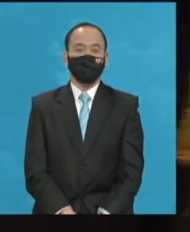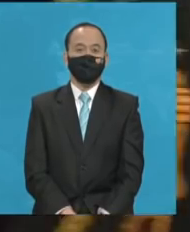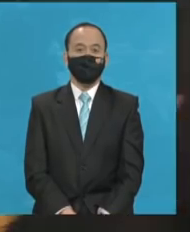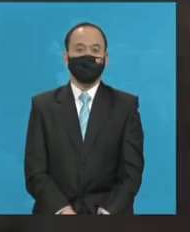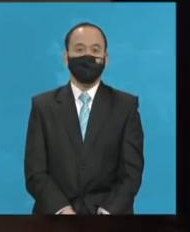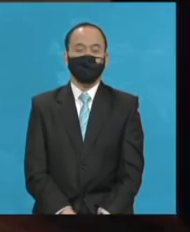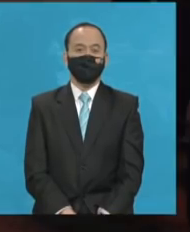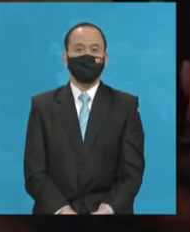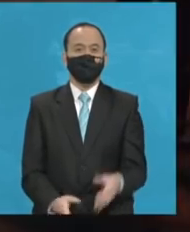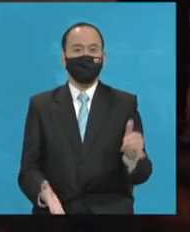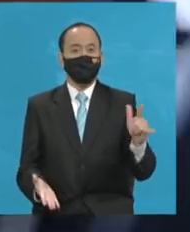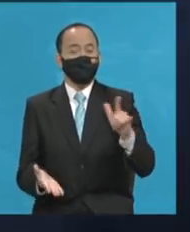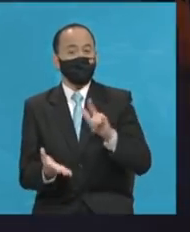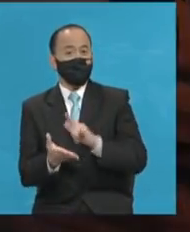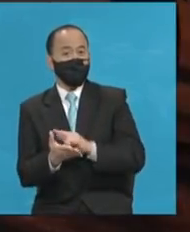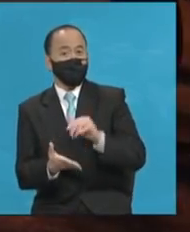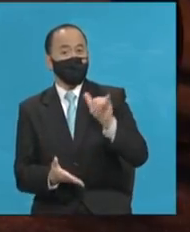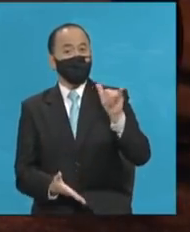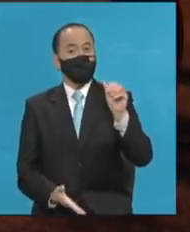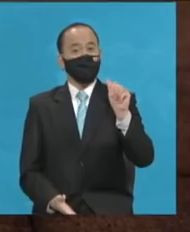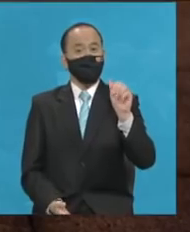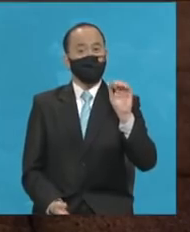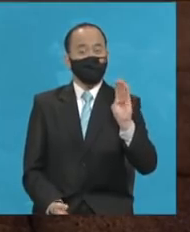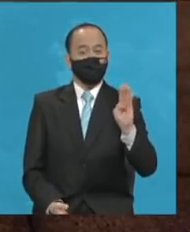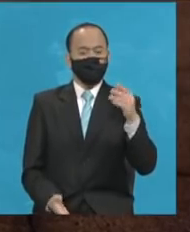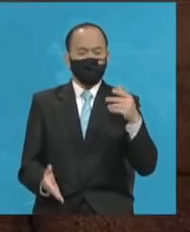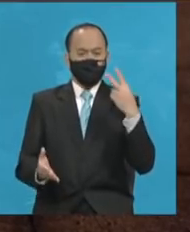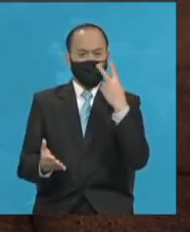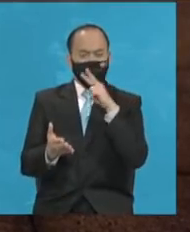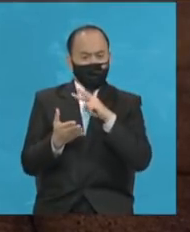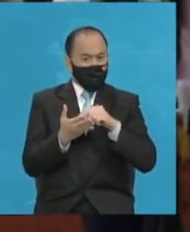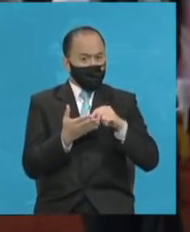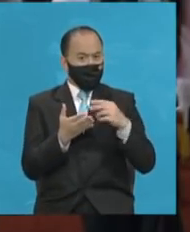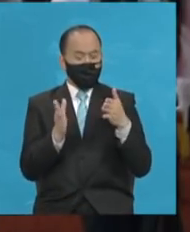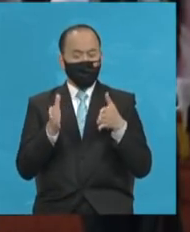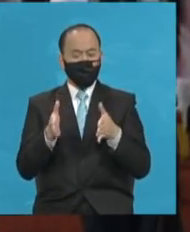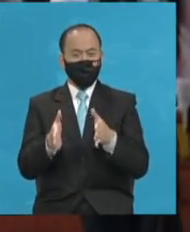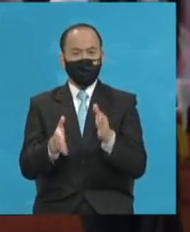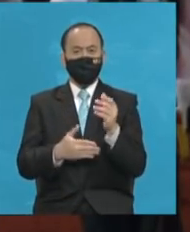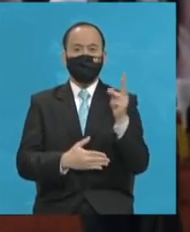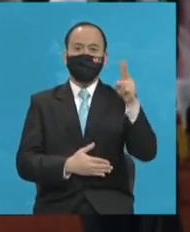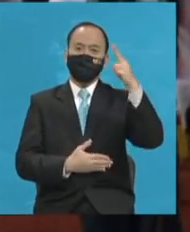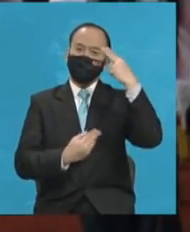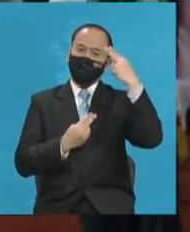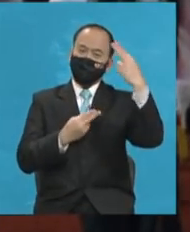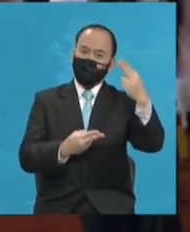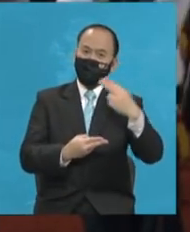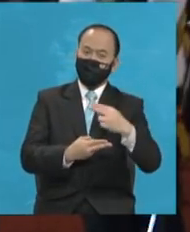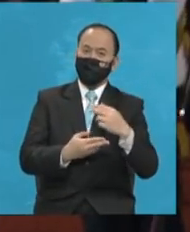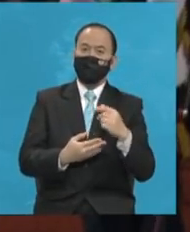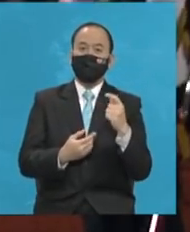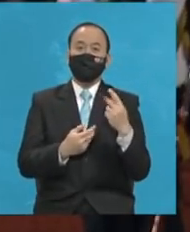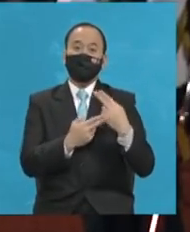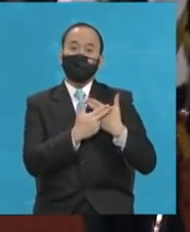sejurus ketibaan yang amat berhormat memeriksa perbarisan kehormatan yang terdiri daripada anggota tentera udara diraja Brunei